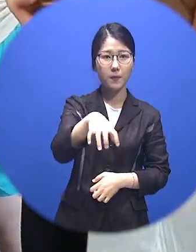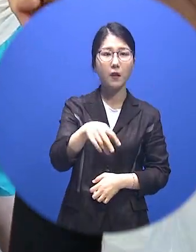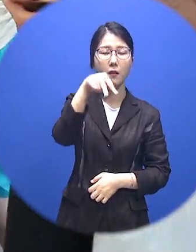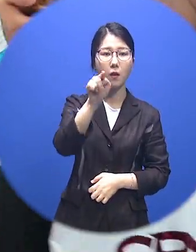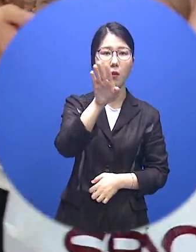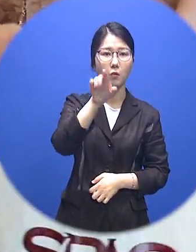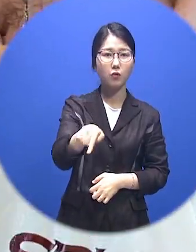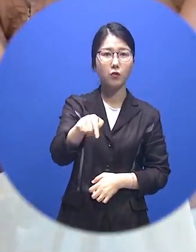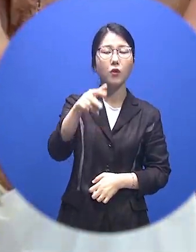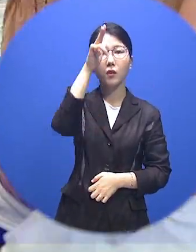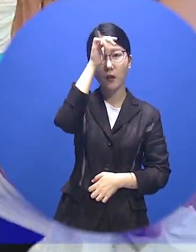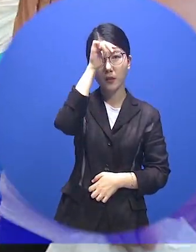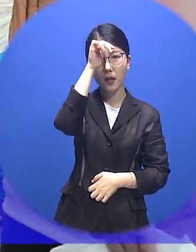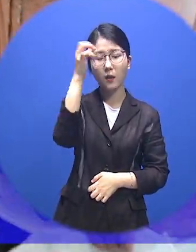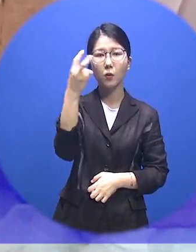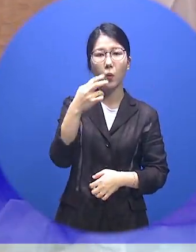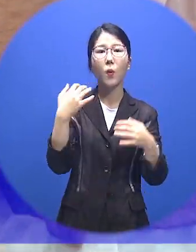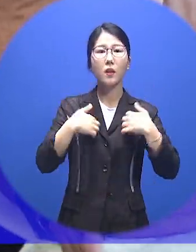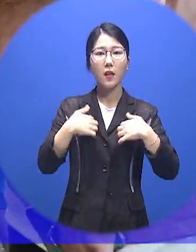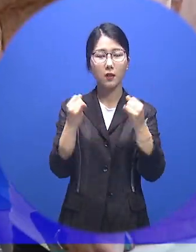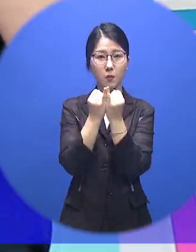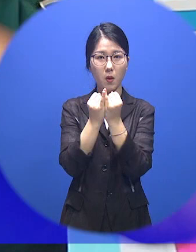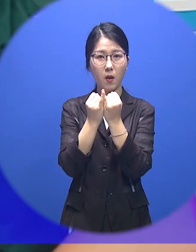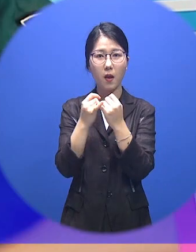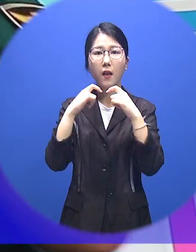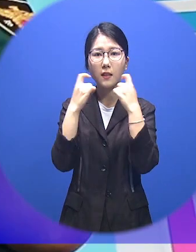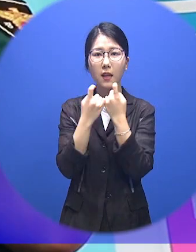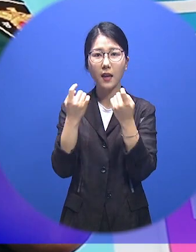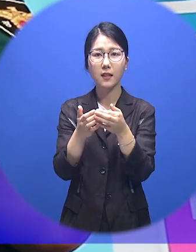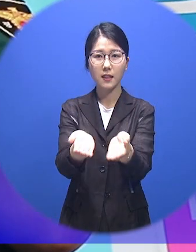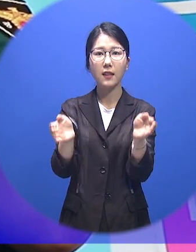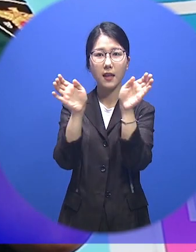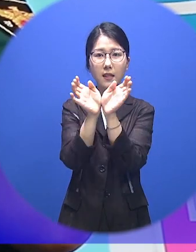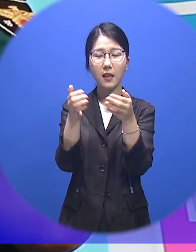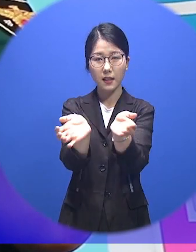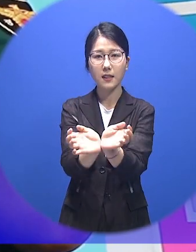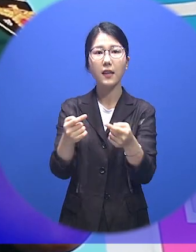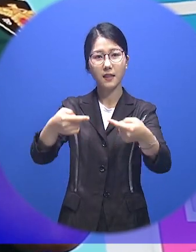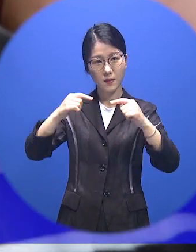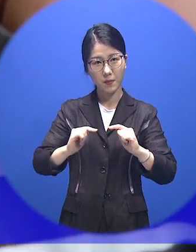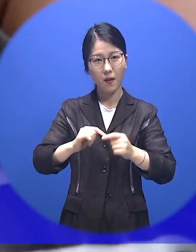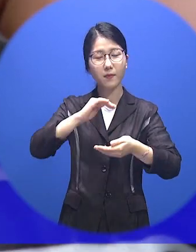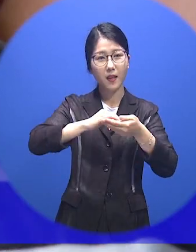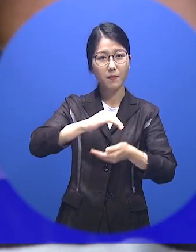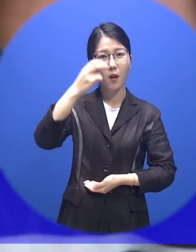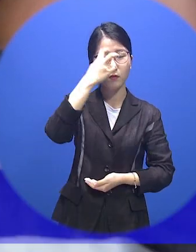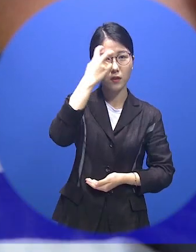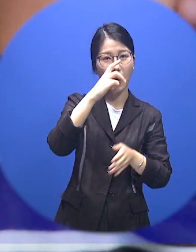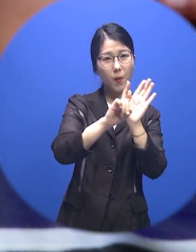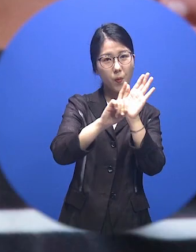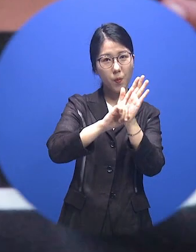은평점에서는 서부경찰서 경찰과 개그우먼, 민간단체가 참여하는 탄력순찰 홍보